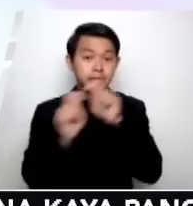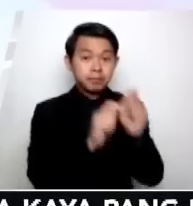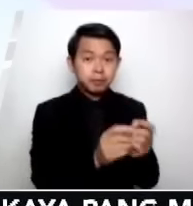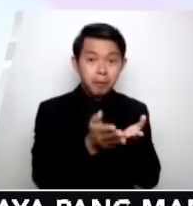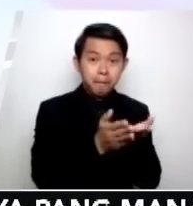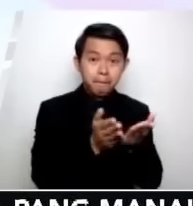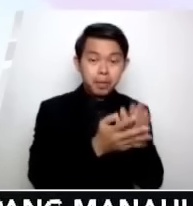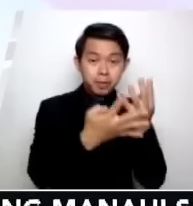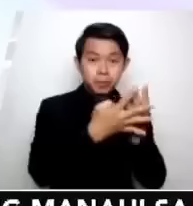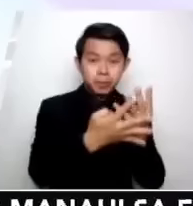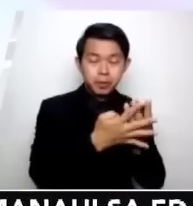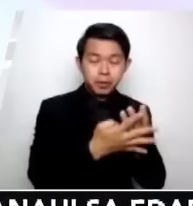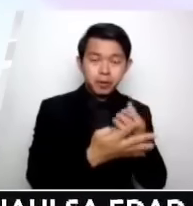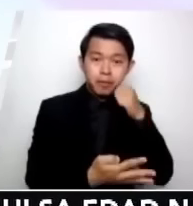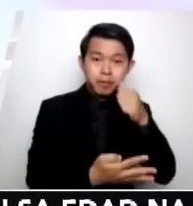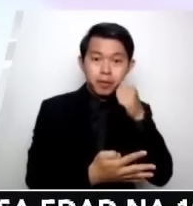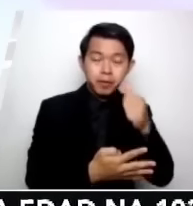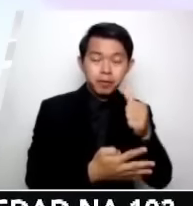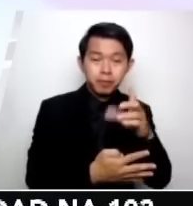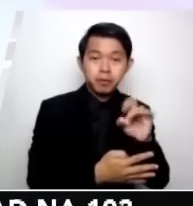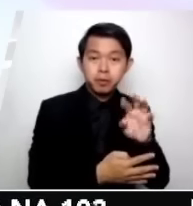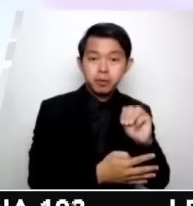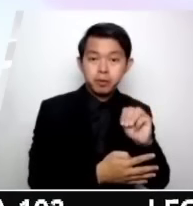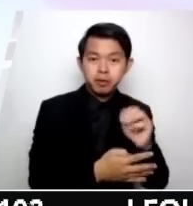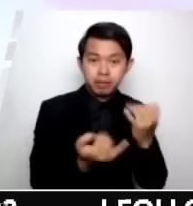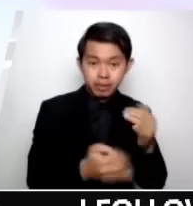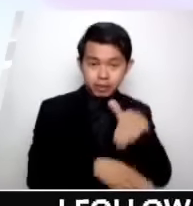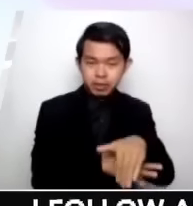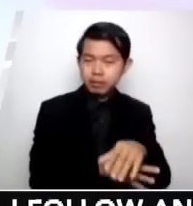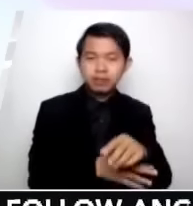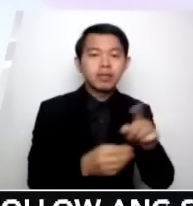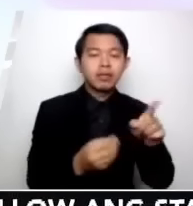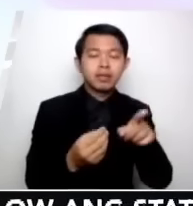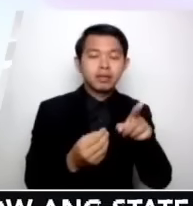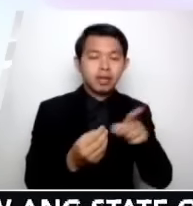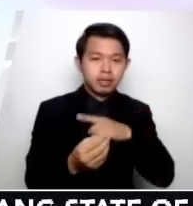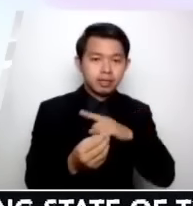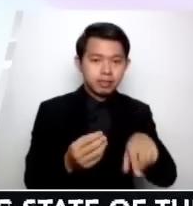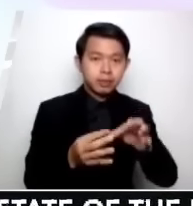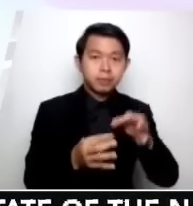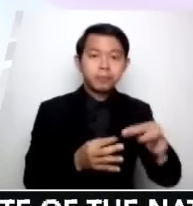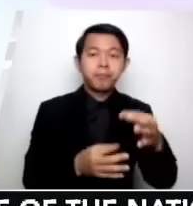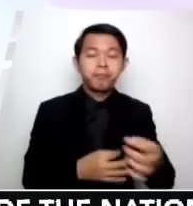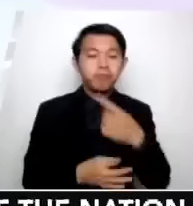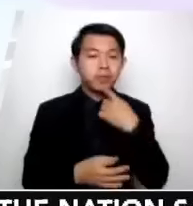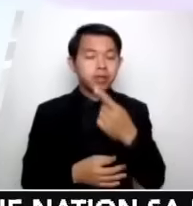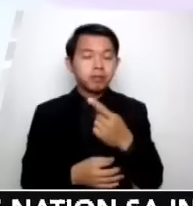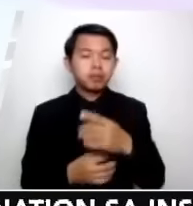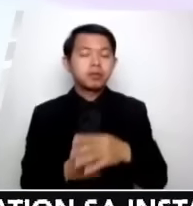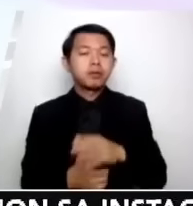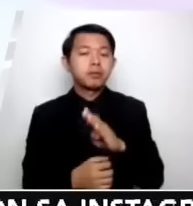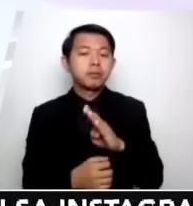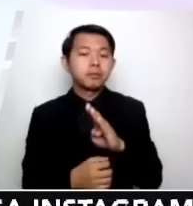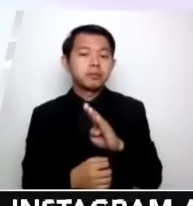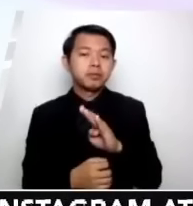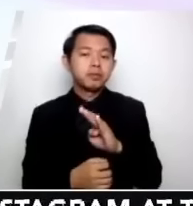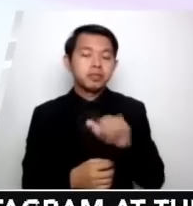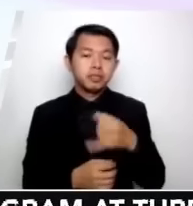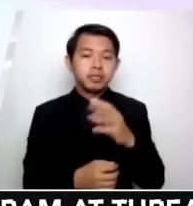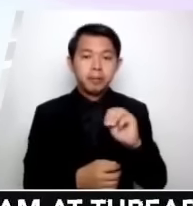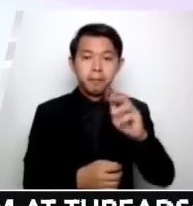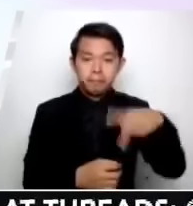Female Dormitory ngayong gabi. Ayon sa tagapagsalita ng Bureau of Jail Management and Penology of BJMP, kulang daw